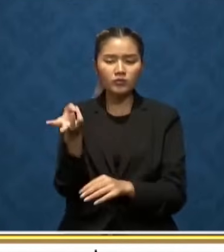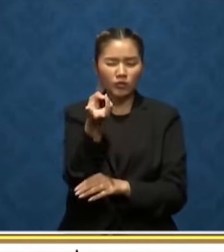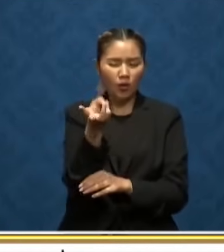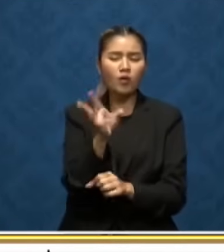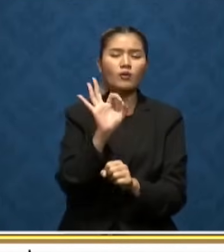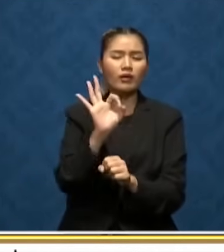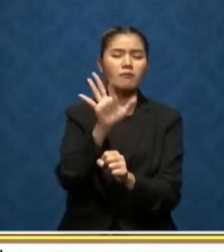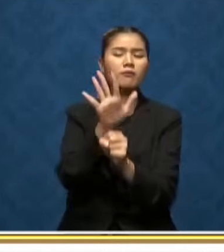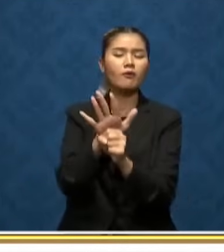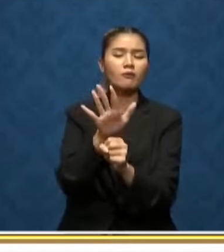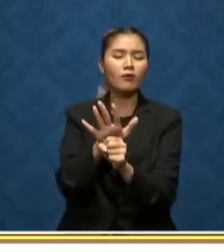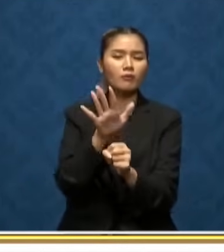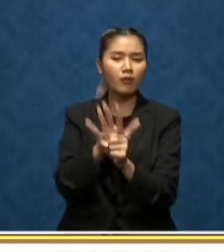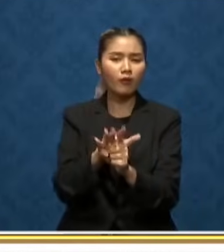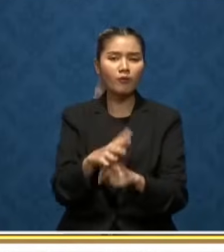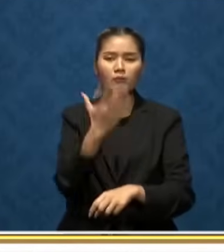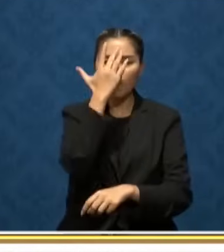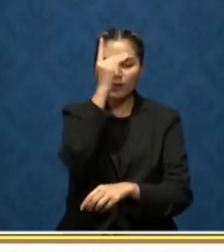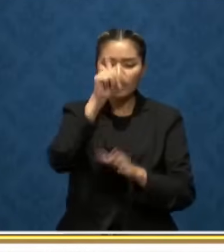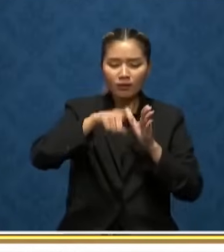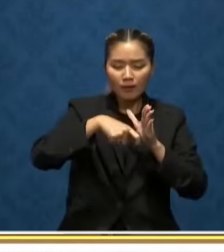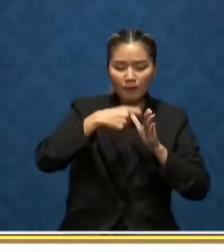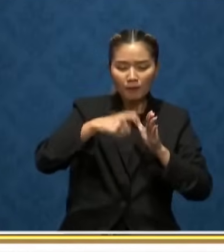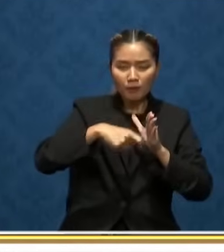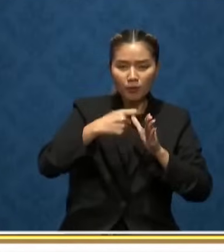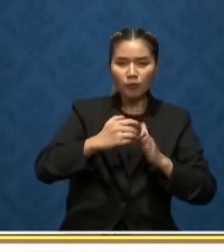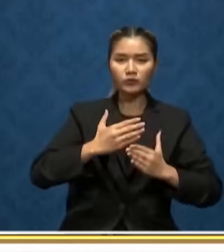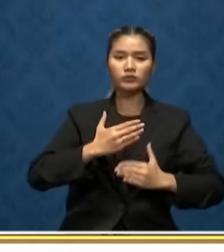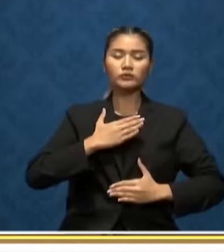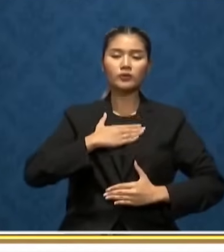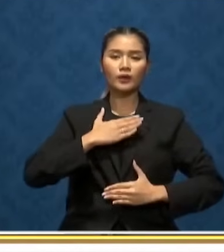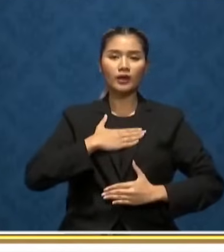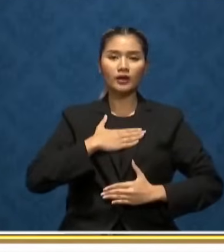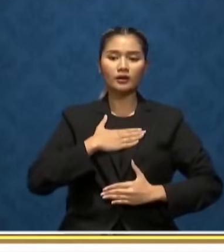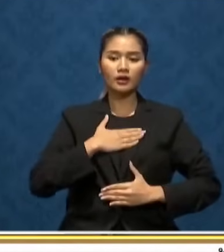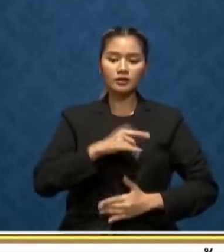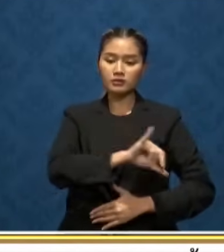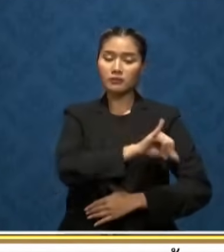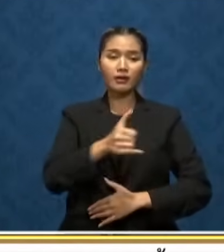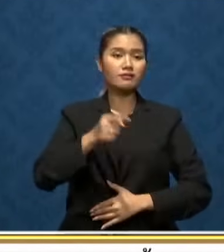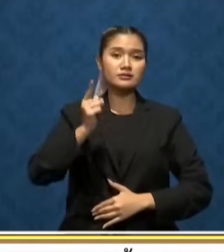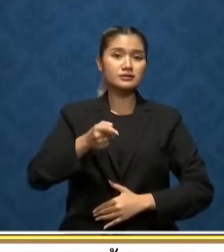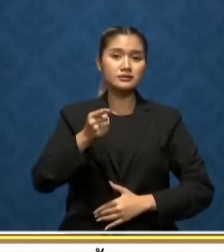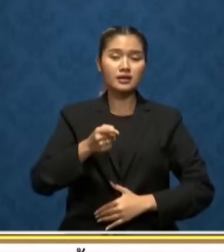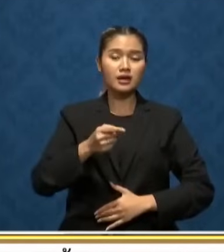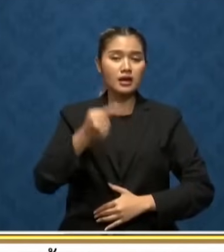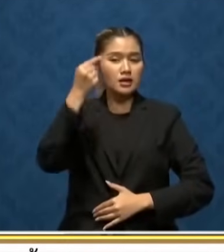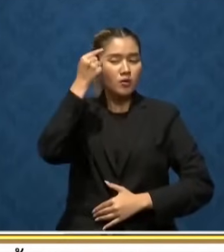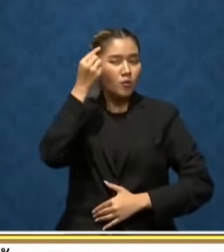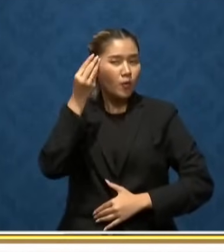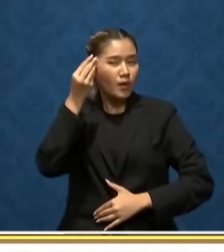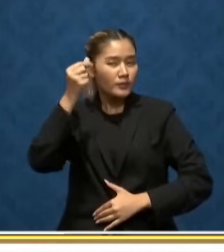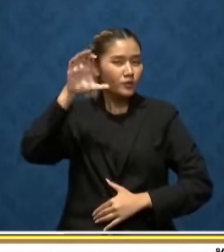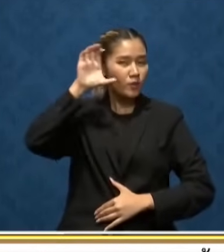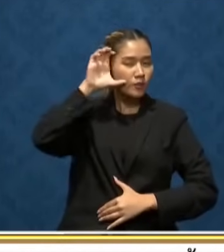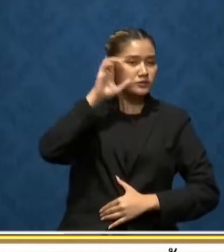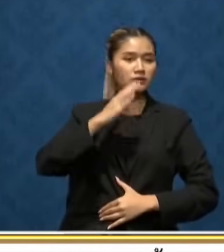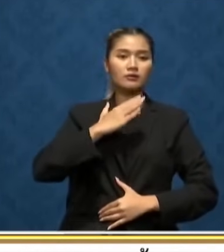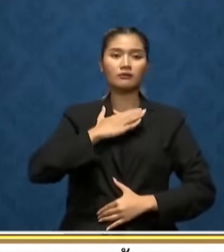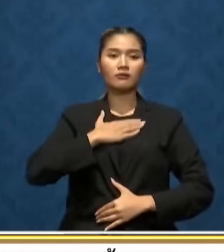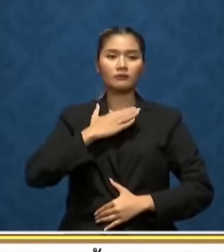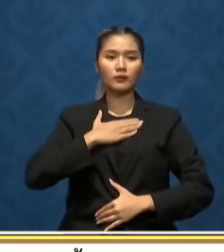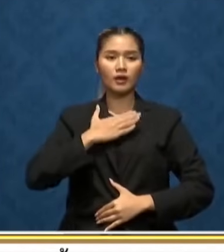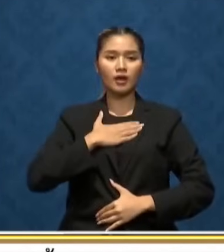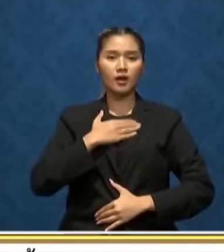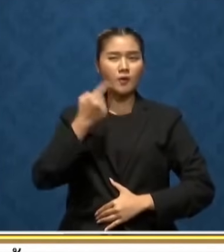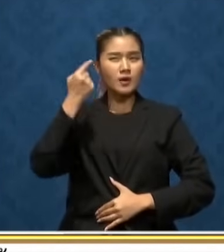อแล้วด้วยเหตุผลด้วยข้อเท็จจริงด้วยตรรกะด้วยความเชื่อของท่าน